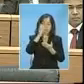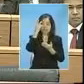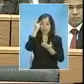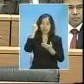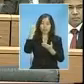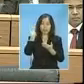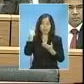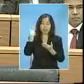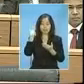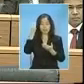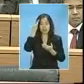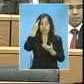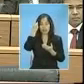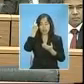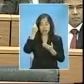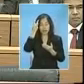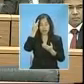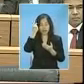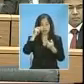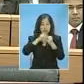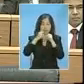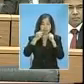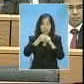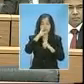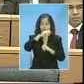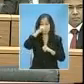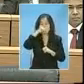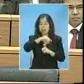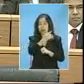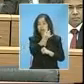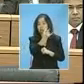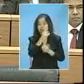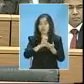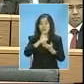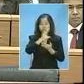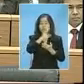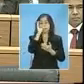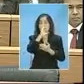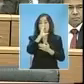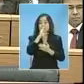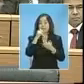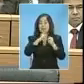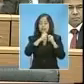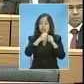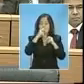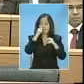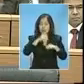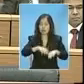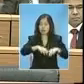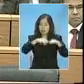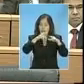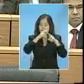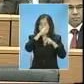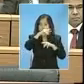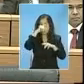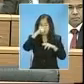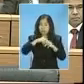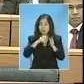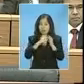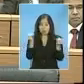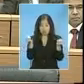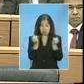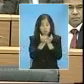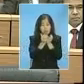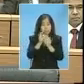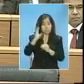ต่างหันหน้ามามองปัญหาที่เกิดขึ้นในประเทศไทยว่าปัญหาวิกฤตน้ำท่วมนั้นได้ส่งผลให้บริษัท